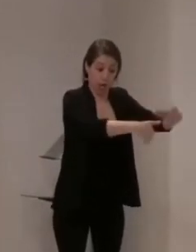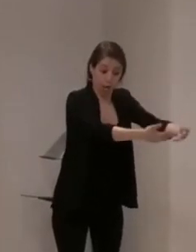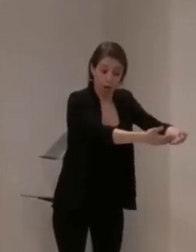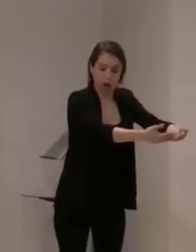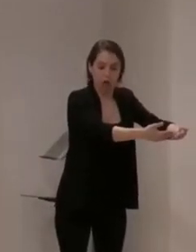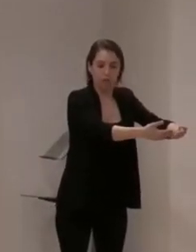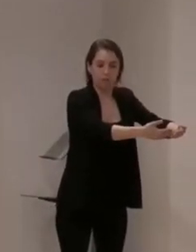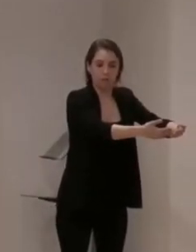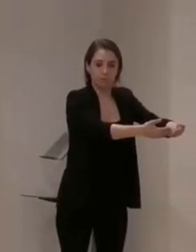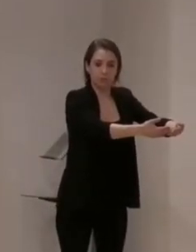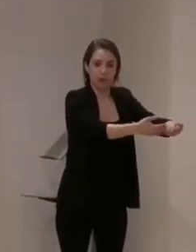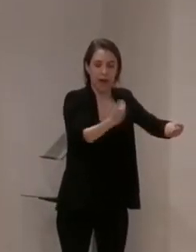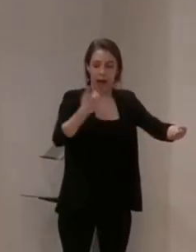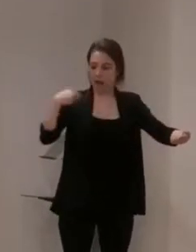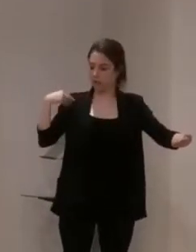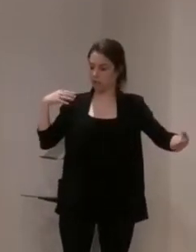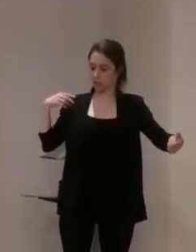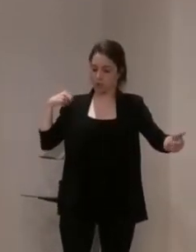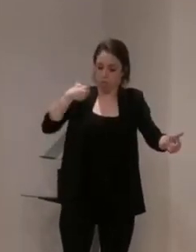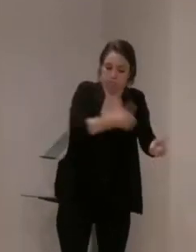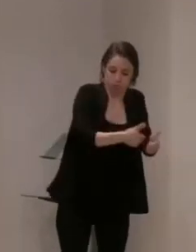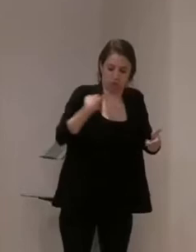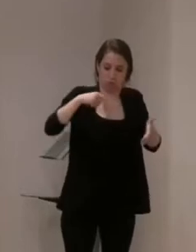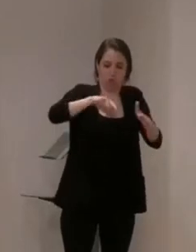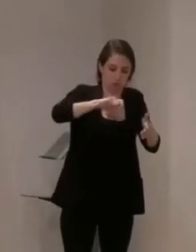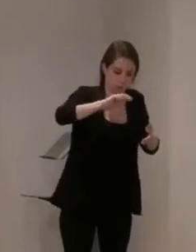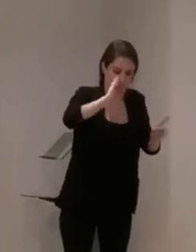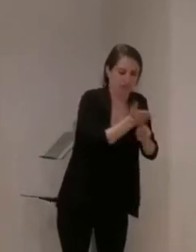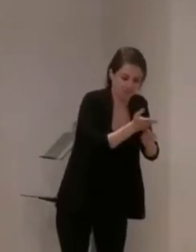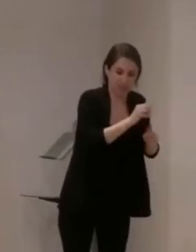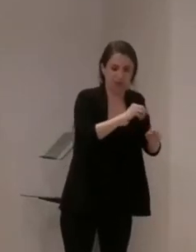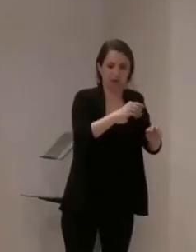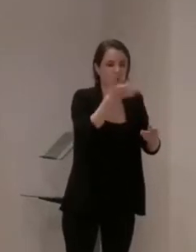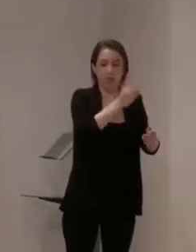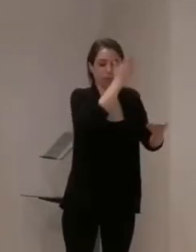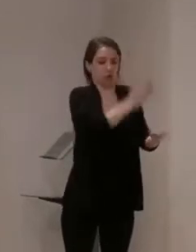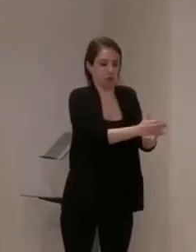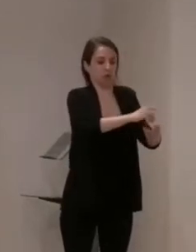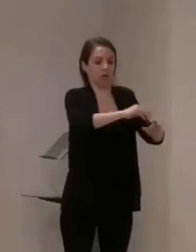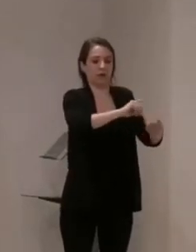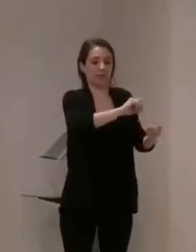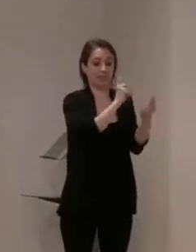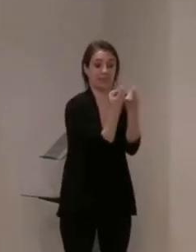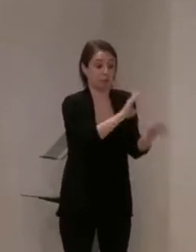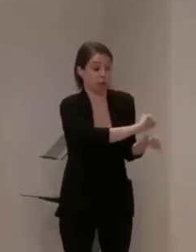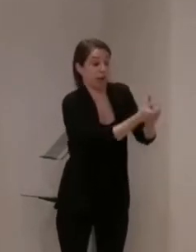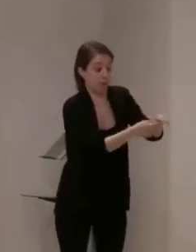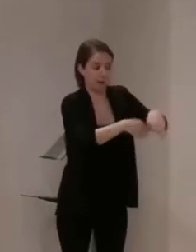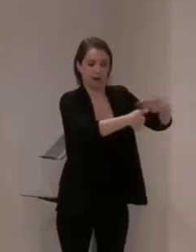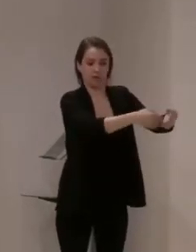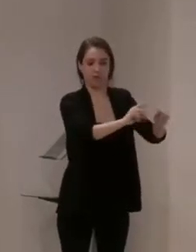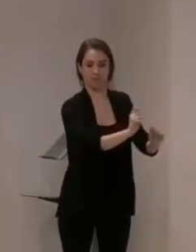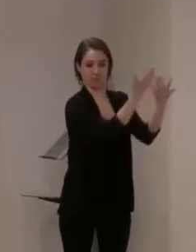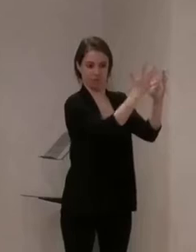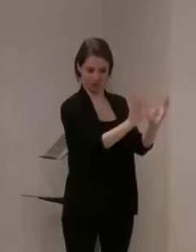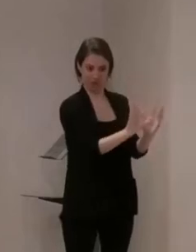es generava d'una manera més explícita aquest dolor. Per tant, què s'està fent? Intentant que deixi